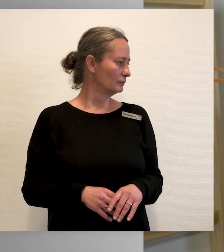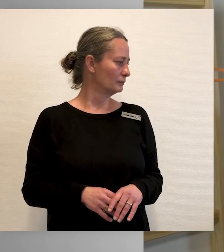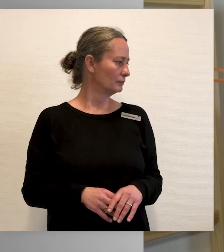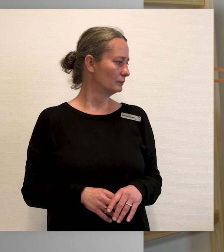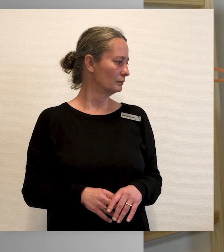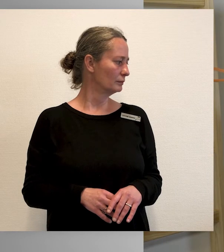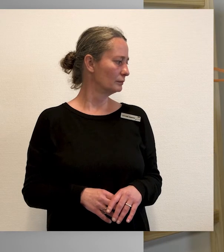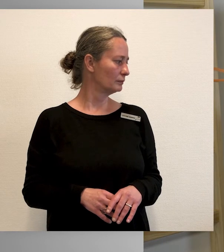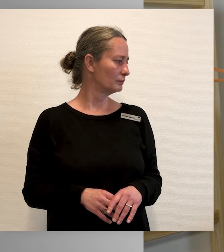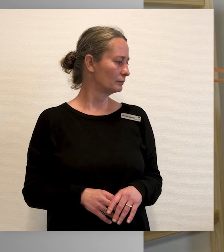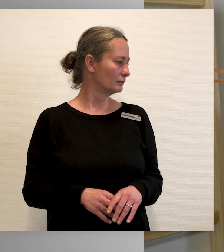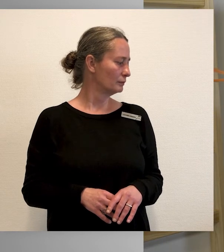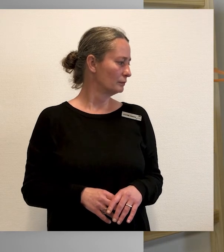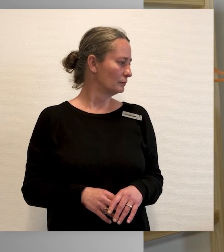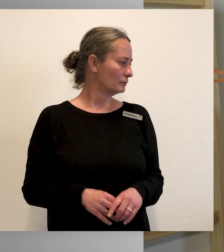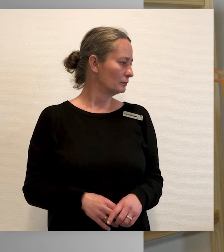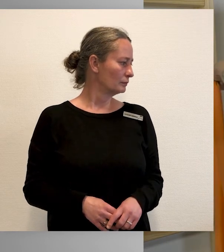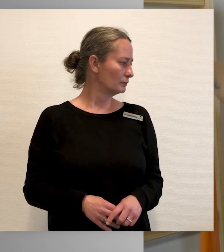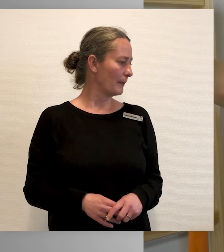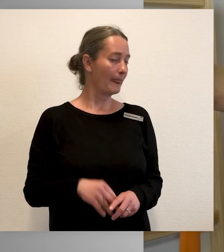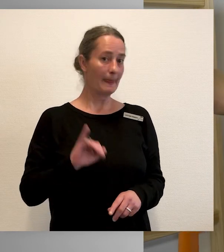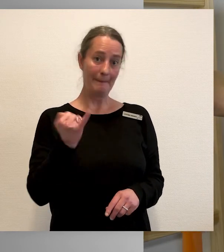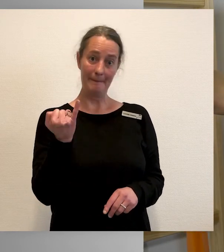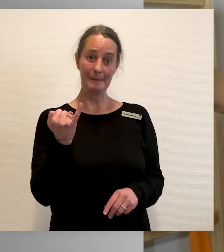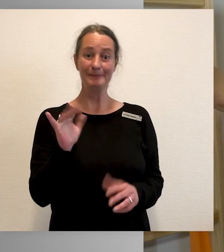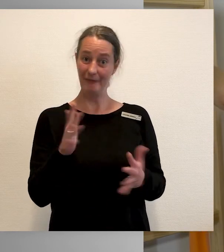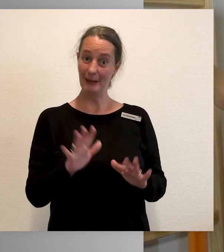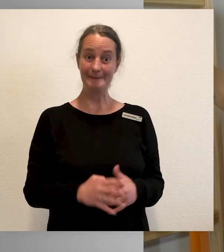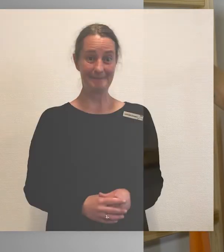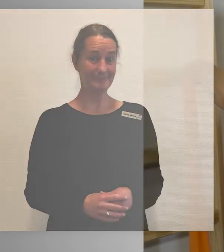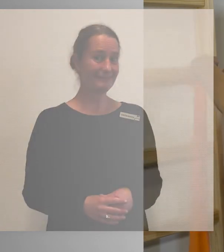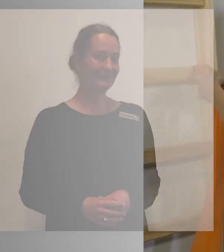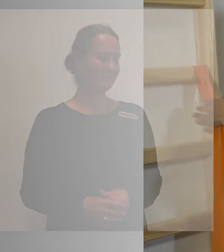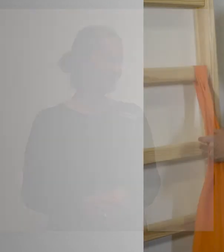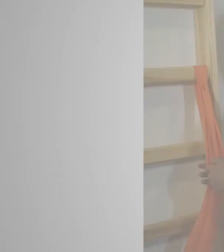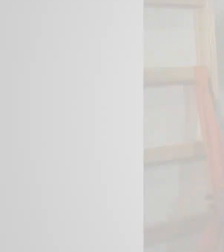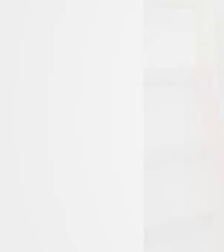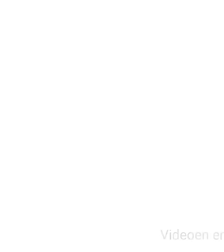Yes, det var det.